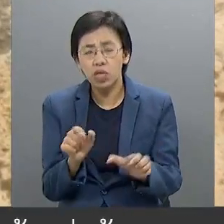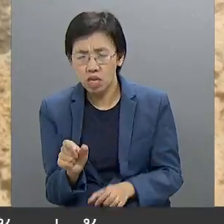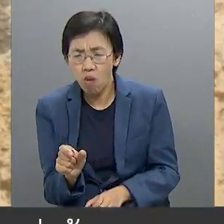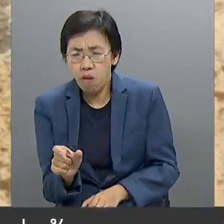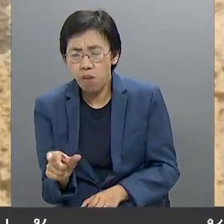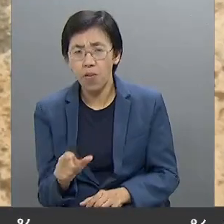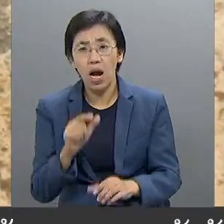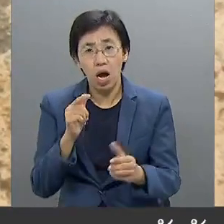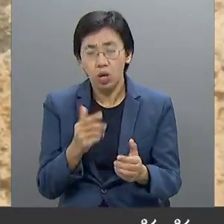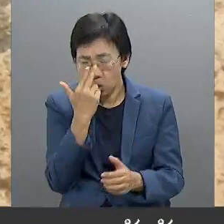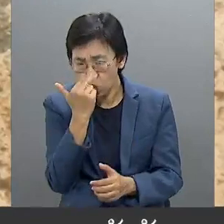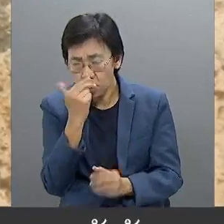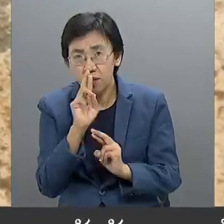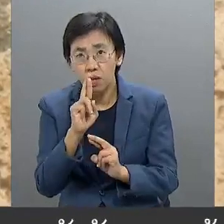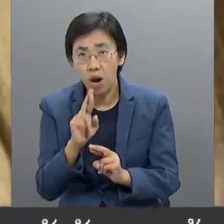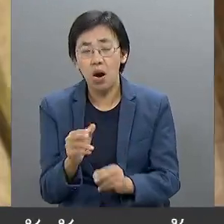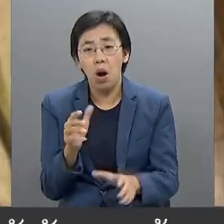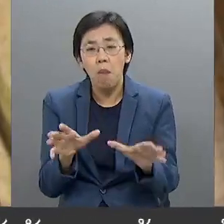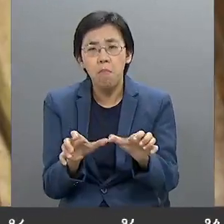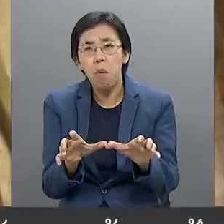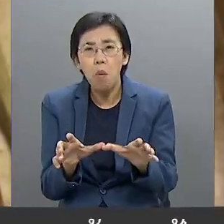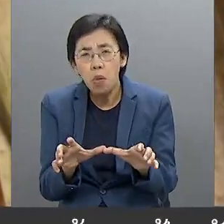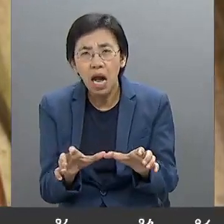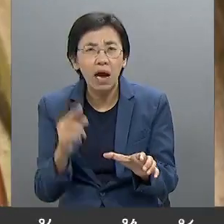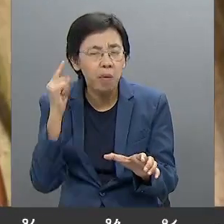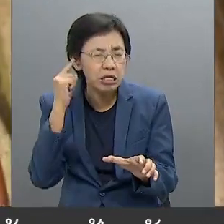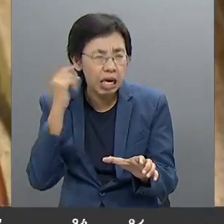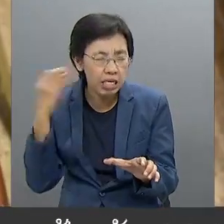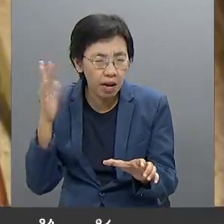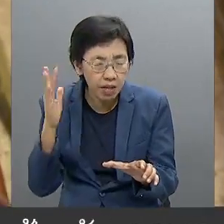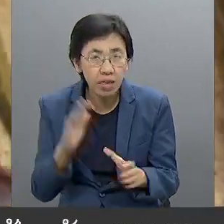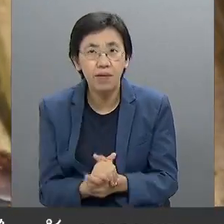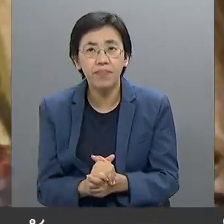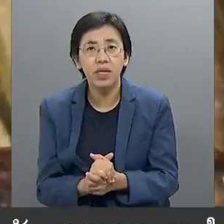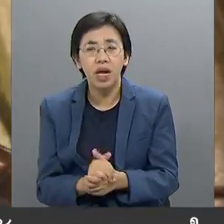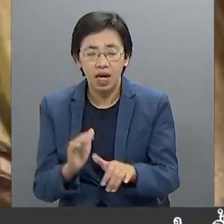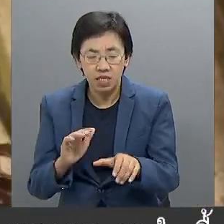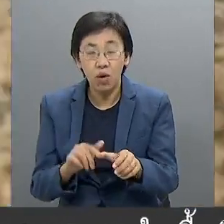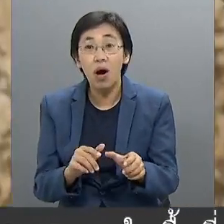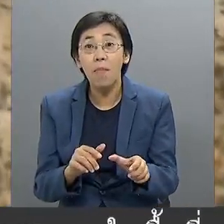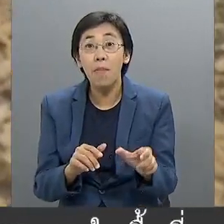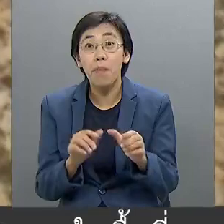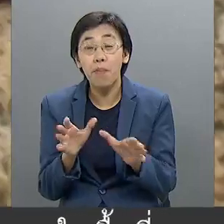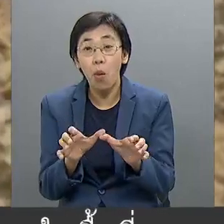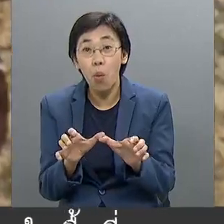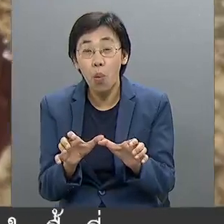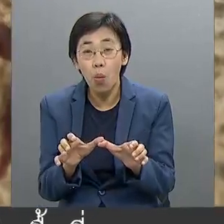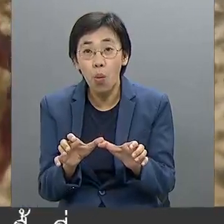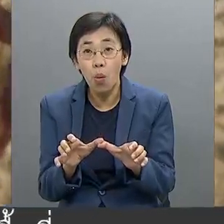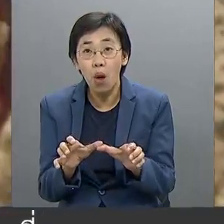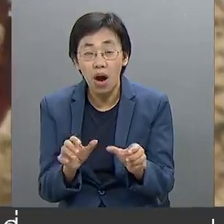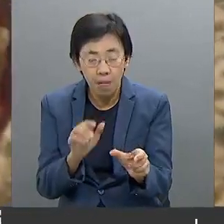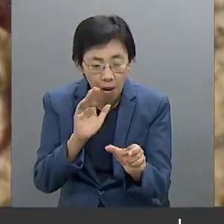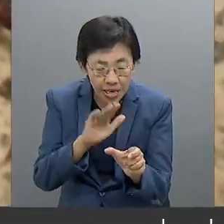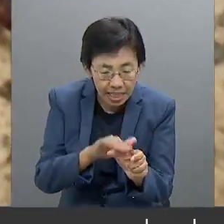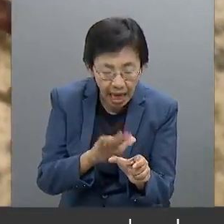ยงนะครับเพราะปูนานั้นมีความอ่อนไหวกับเสียงและการถูกตัวซึ่งก็เป็นสาเหตุที่ทำให้ปูนาตายได้ฉะนั้นถ้าเกิดจะเลี้ยงต้องระ